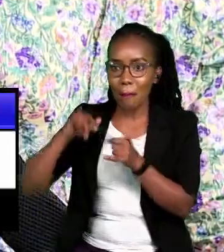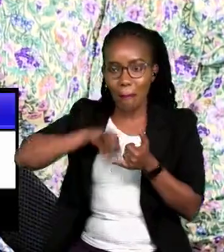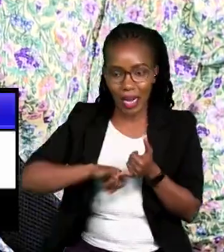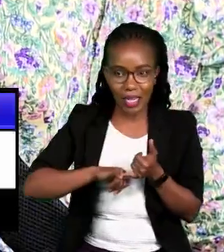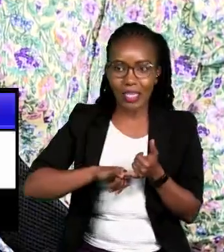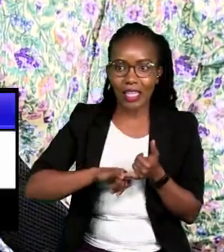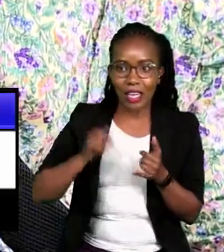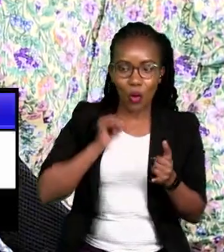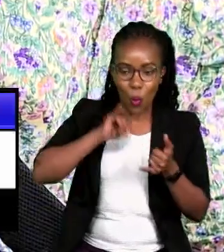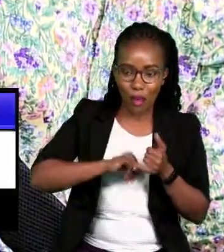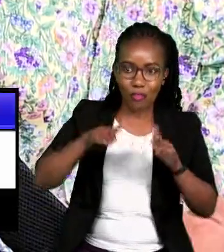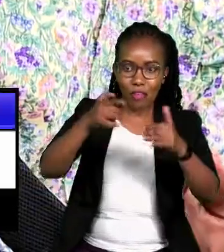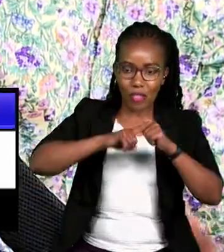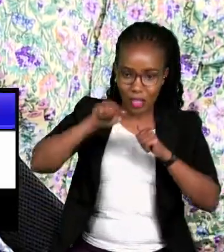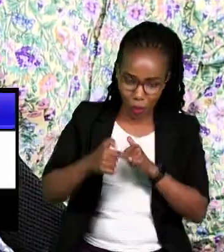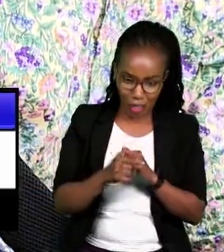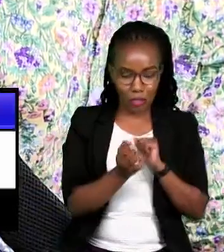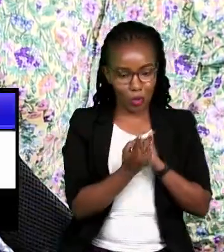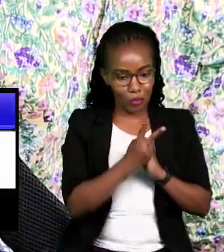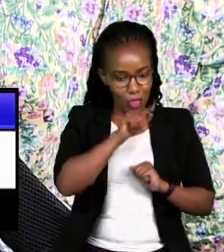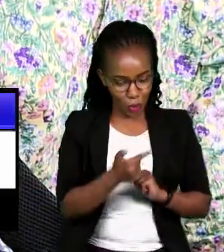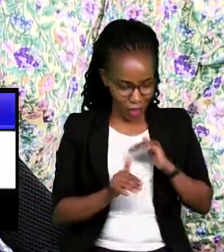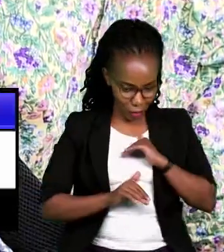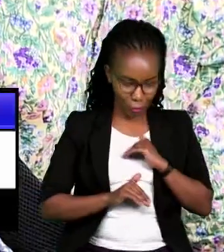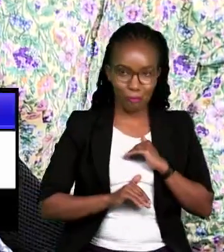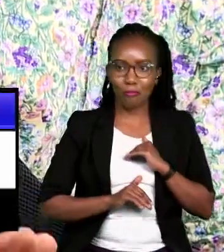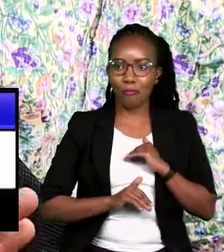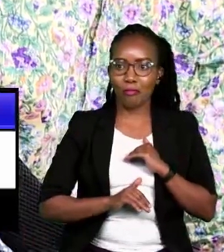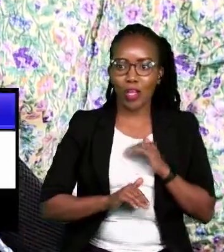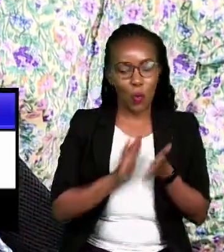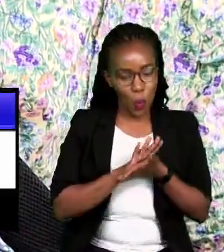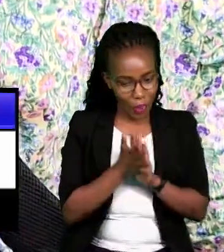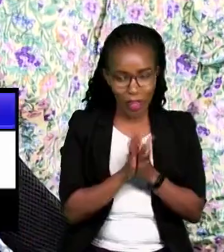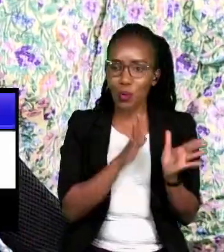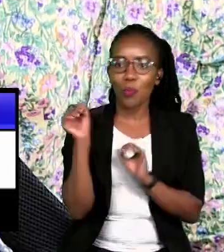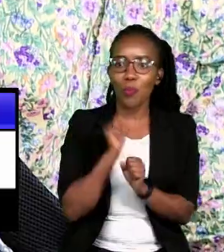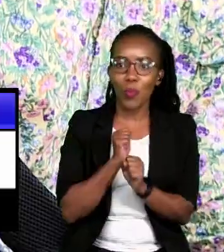apewe 6,000, hiyo ni 12,000. Itawatosha bila kuenda kazi.